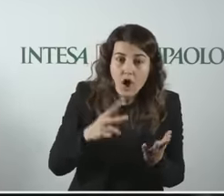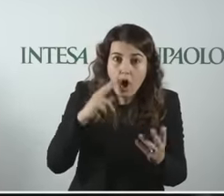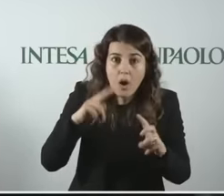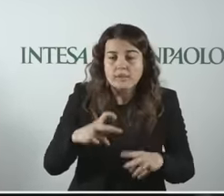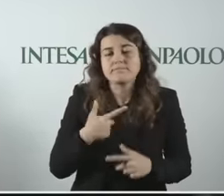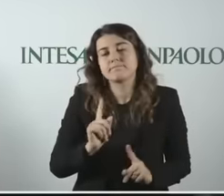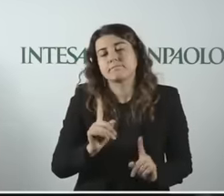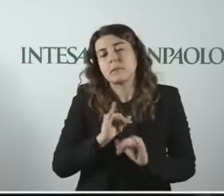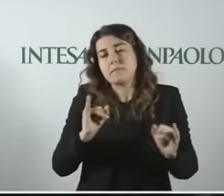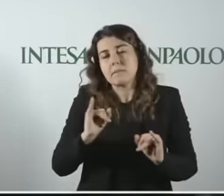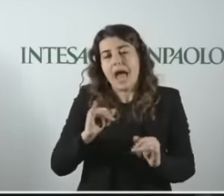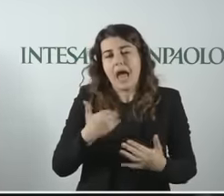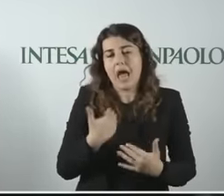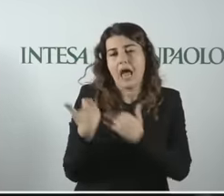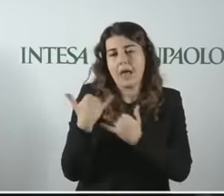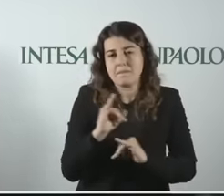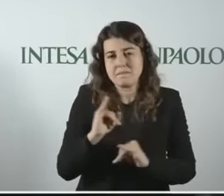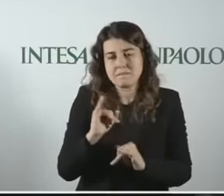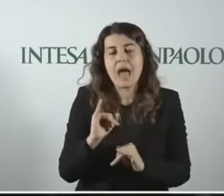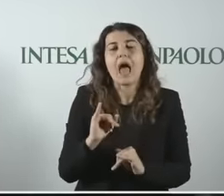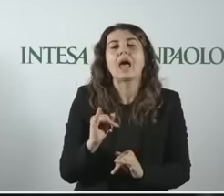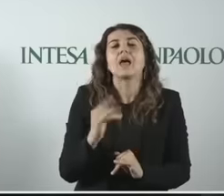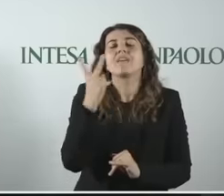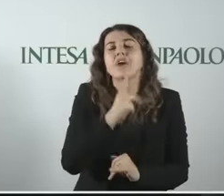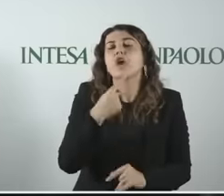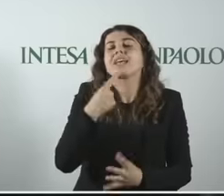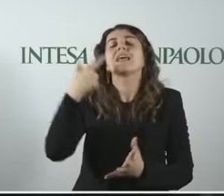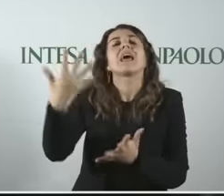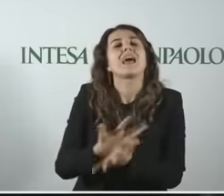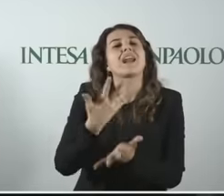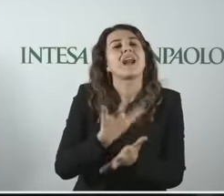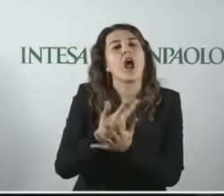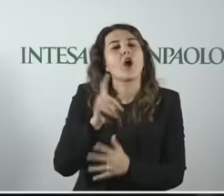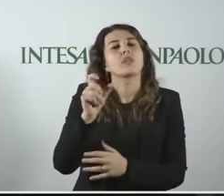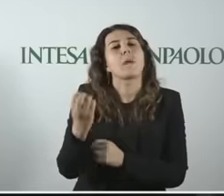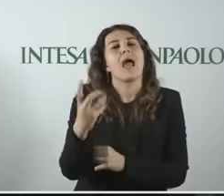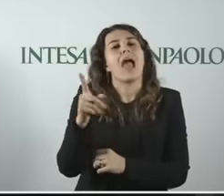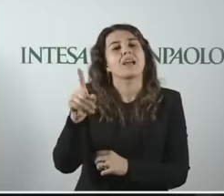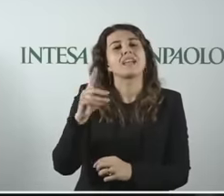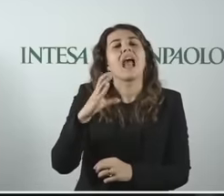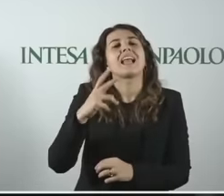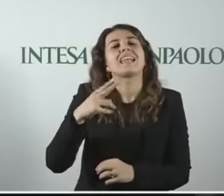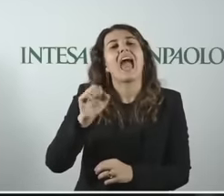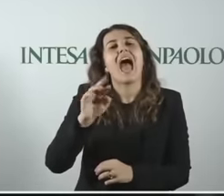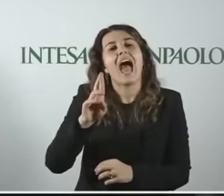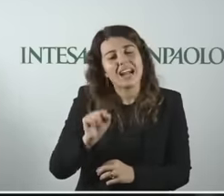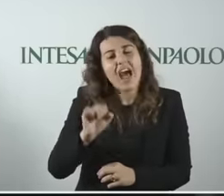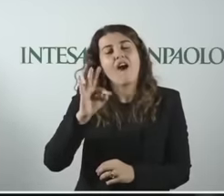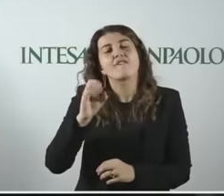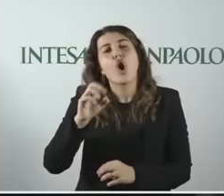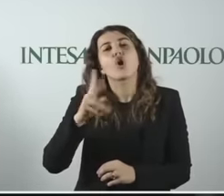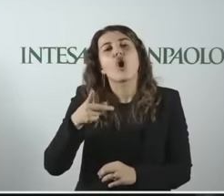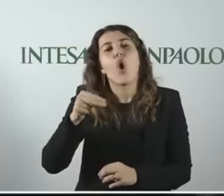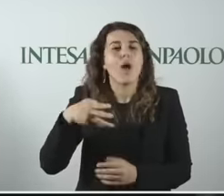mai occupato direttamente se ne occupava e me l'ha spesso raccontato uno dei miei maestri che era Chiara Frugoni con cui ho che è scomparsa da